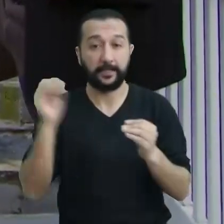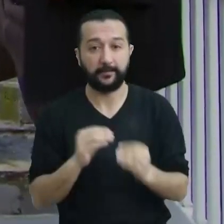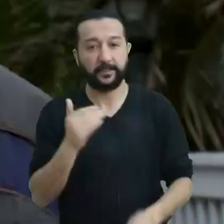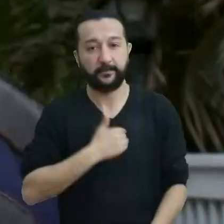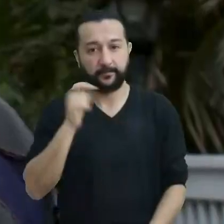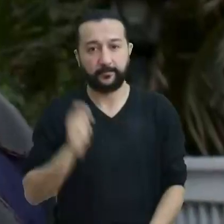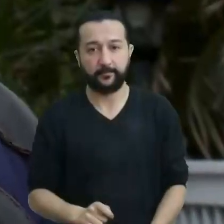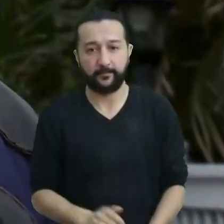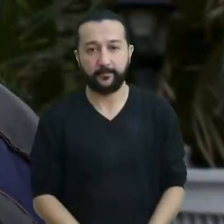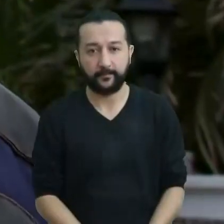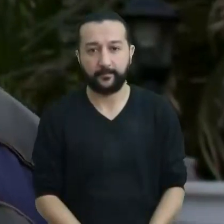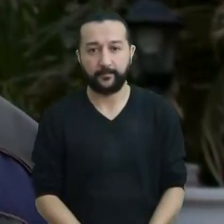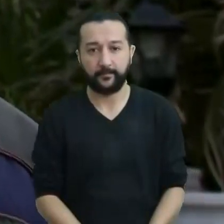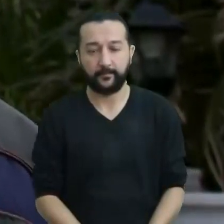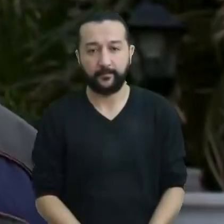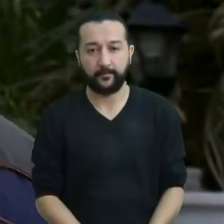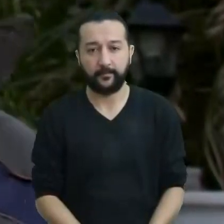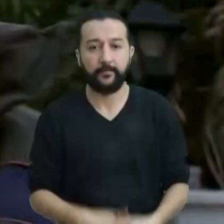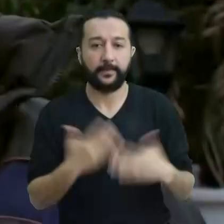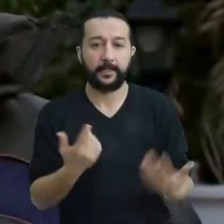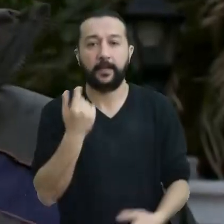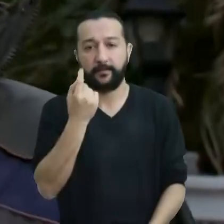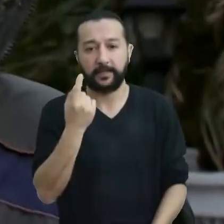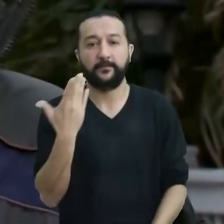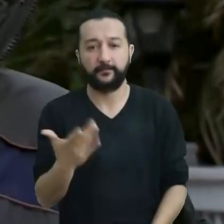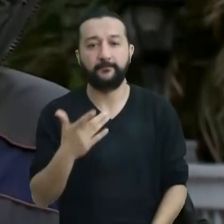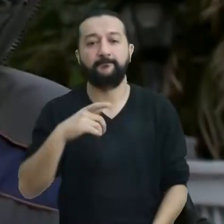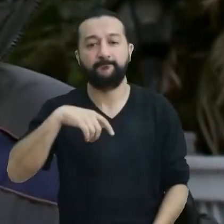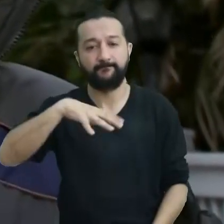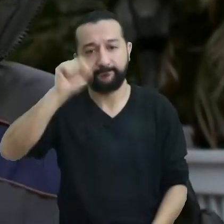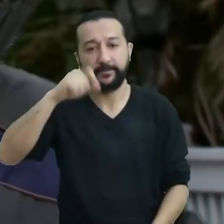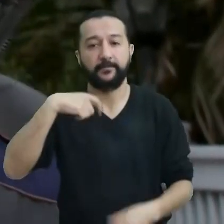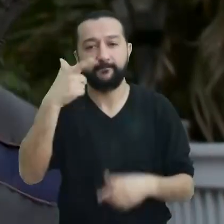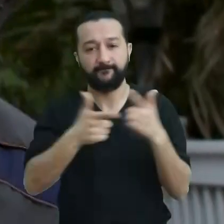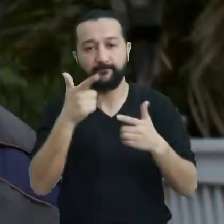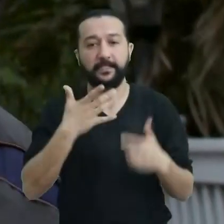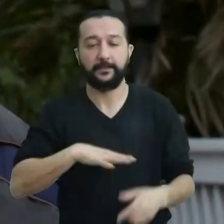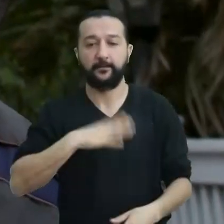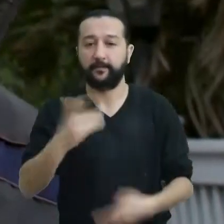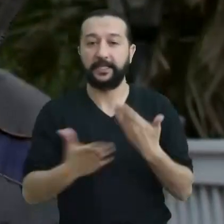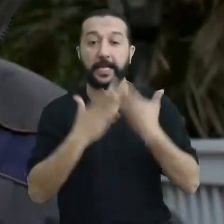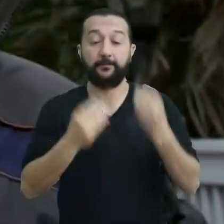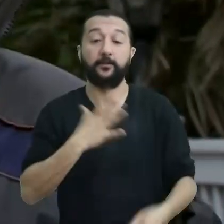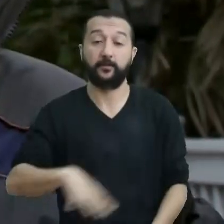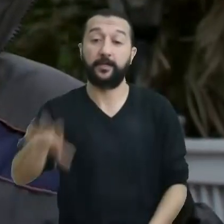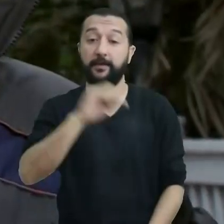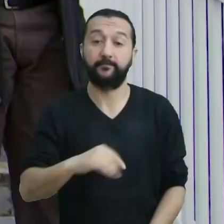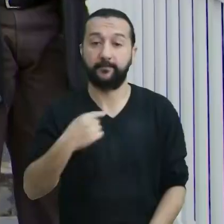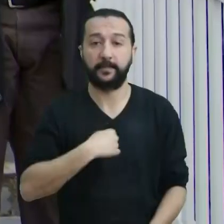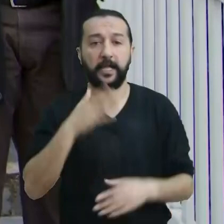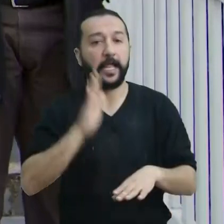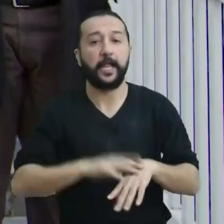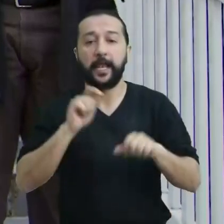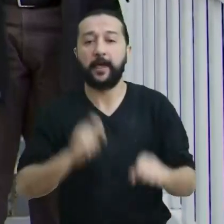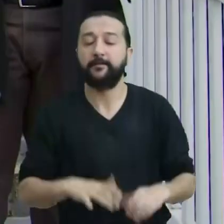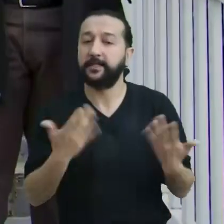ki. Yumruğu havada salladı. Yalnız biraz prodüksiyon istiyor. Bana yardımcı olacaksınız arkadaşlar. Ne yapacağız